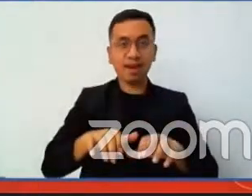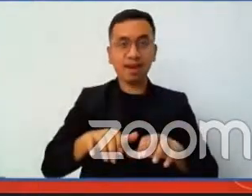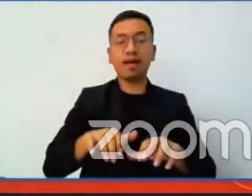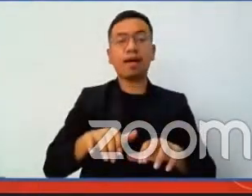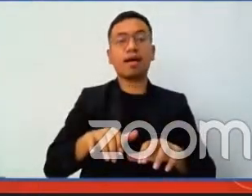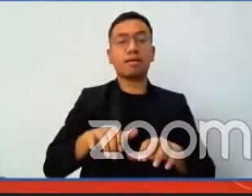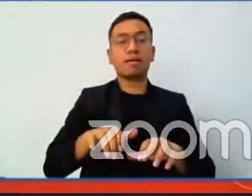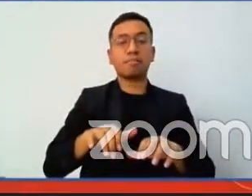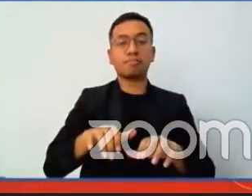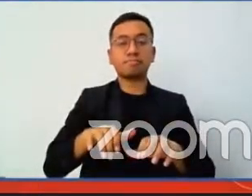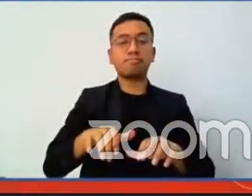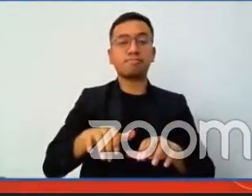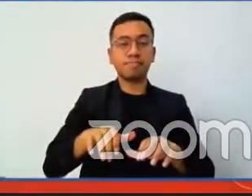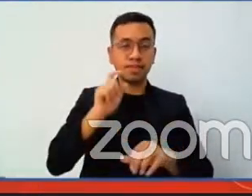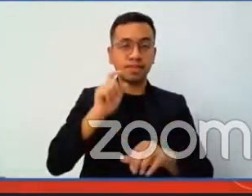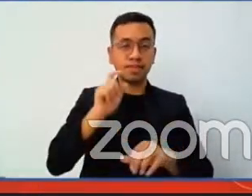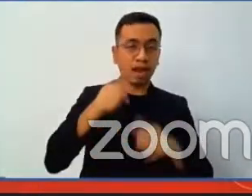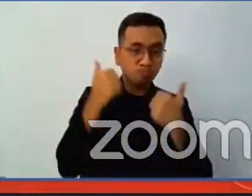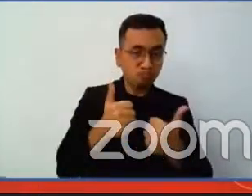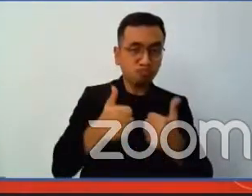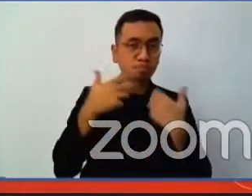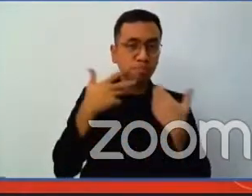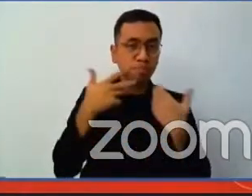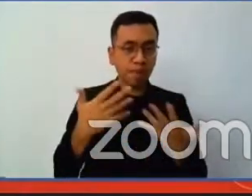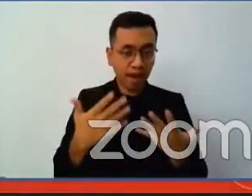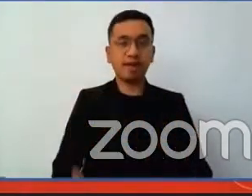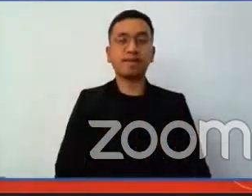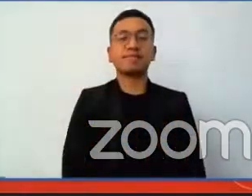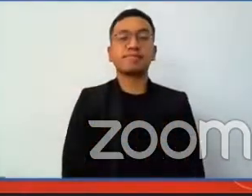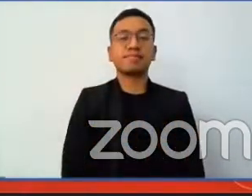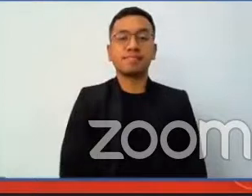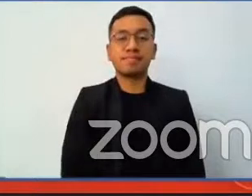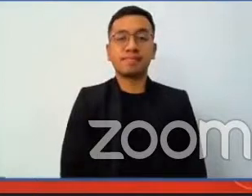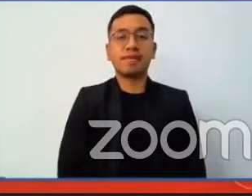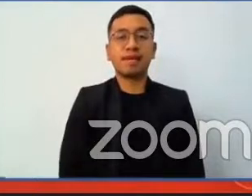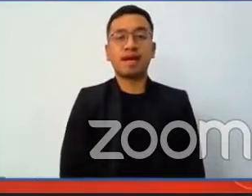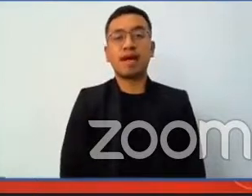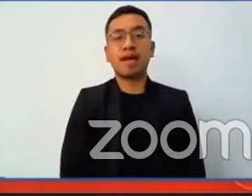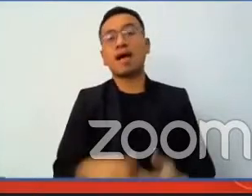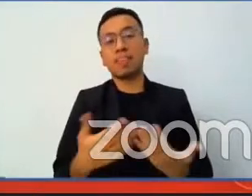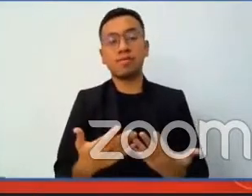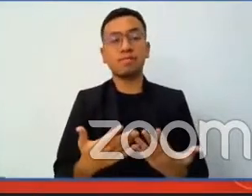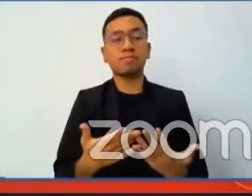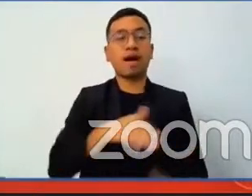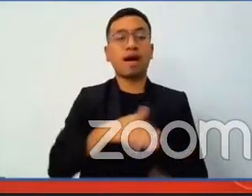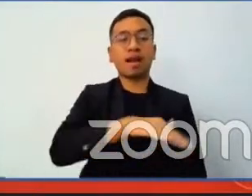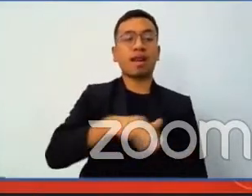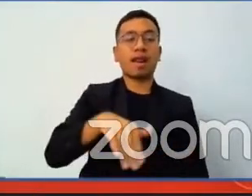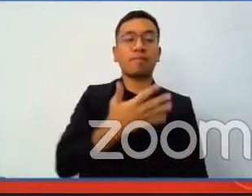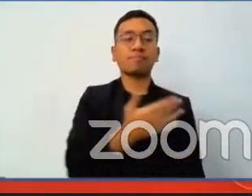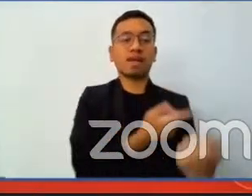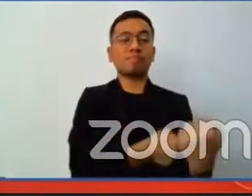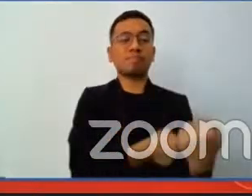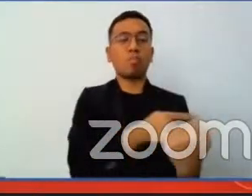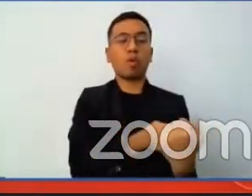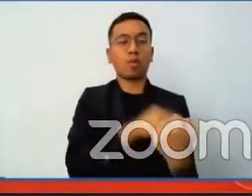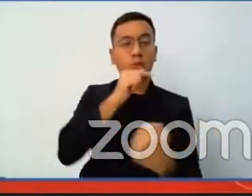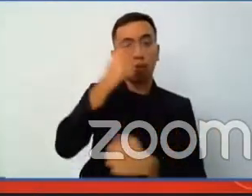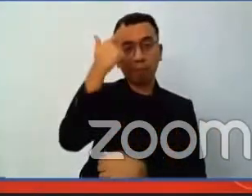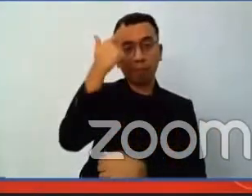dengan baik dan memenuhi skill yang mereka butuhkan untuk melakukan atau